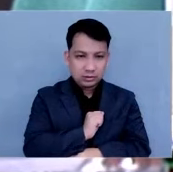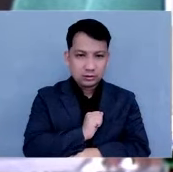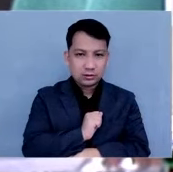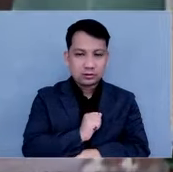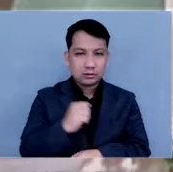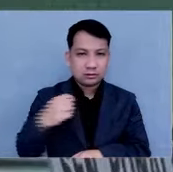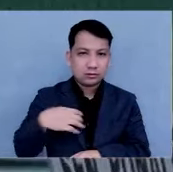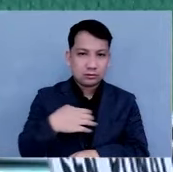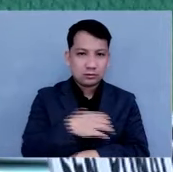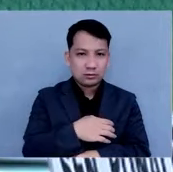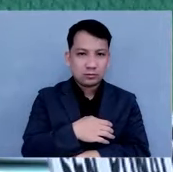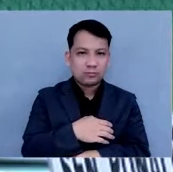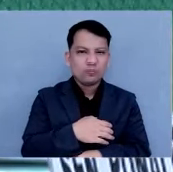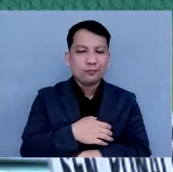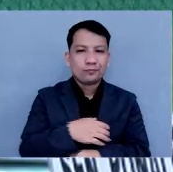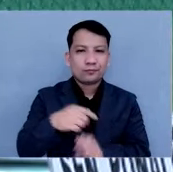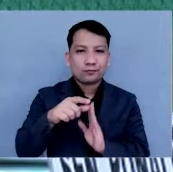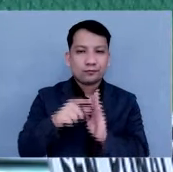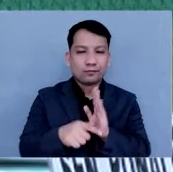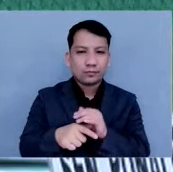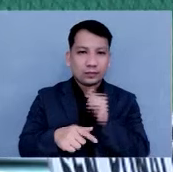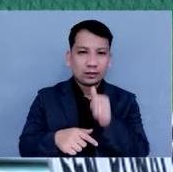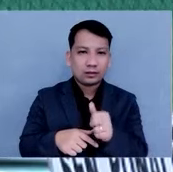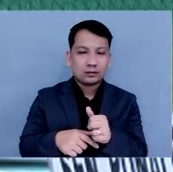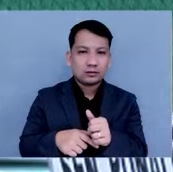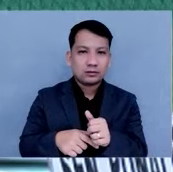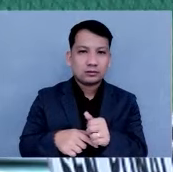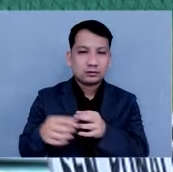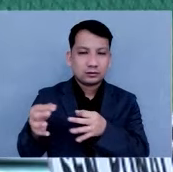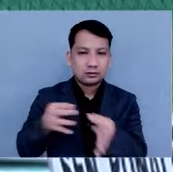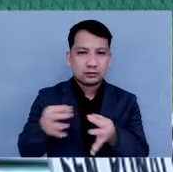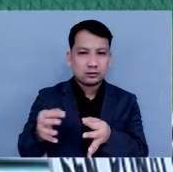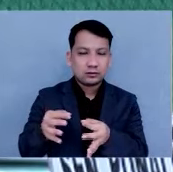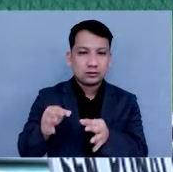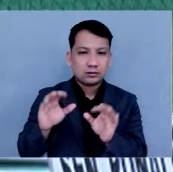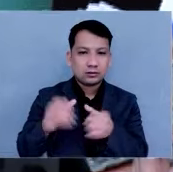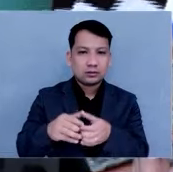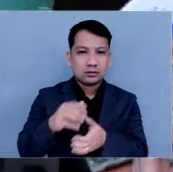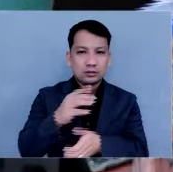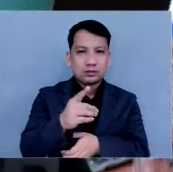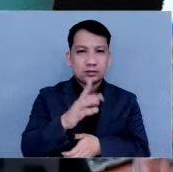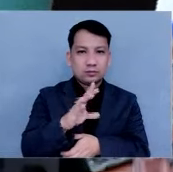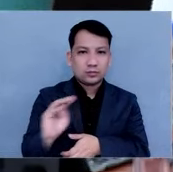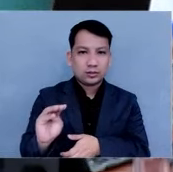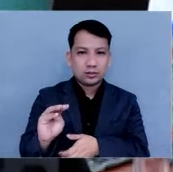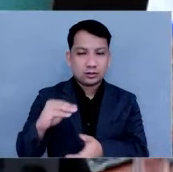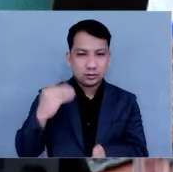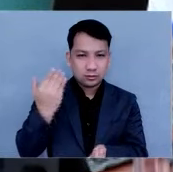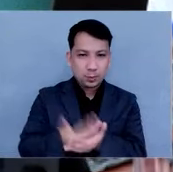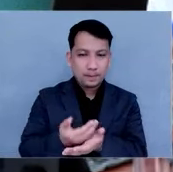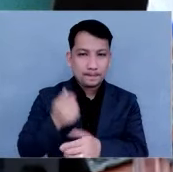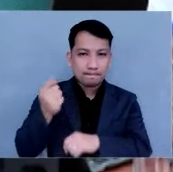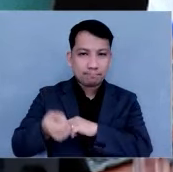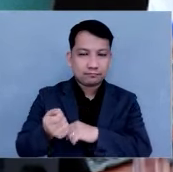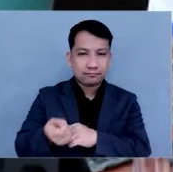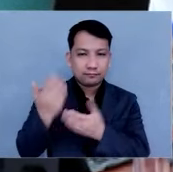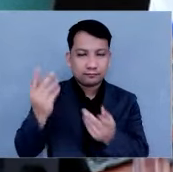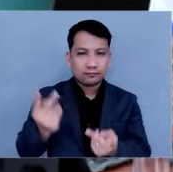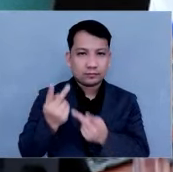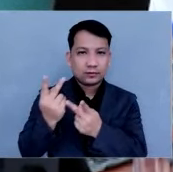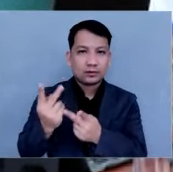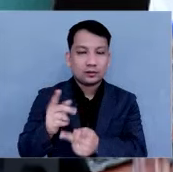na batas hindi agad nakapagpaliwanag ang kampo ng dbm na dumalo sa plenary disc para